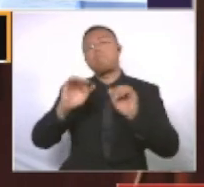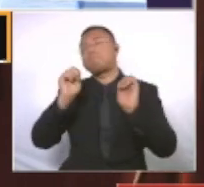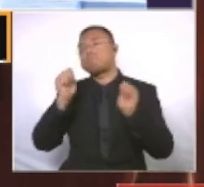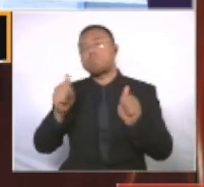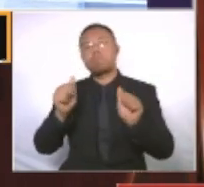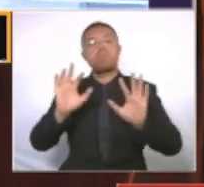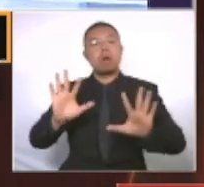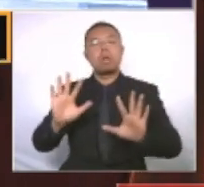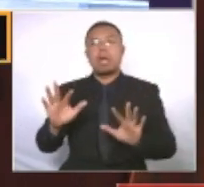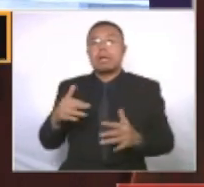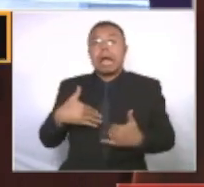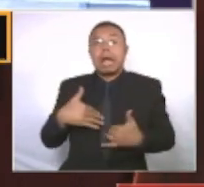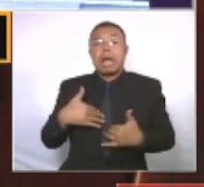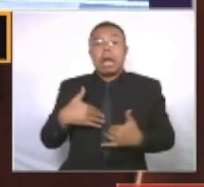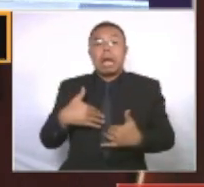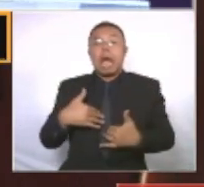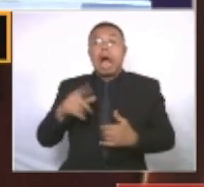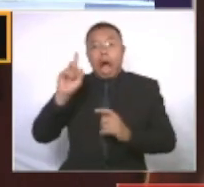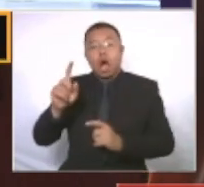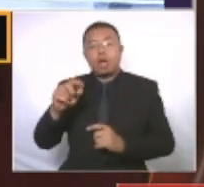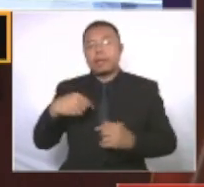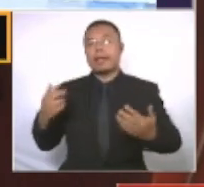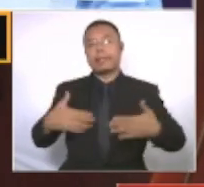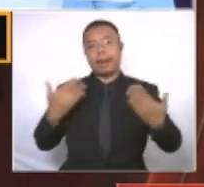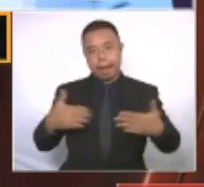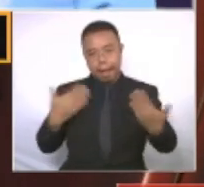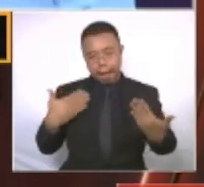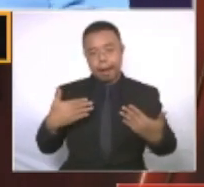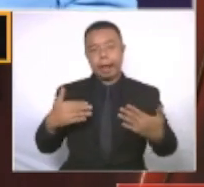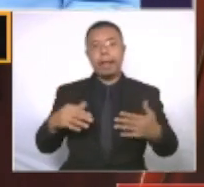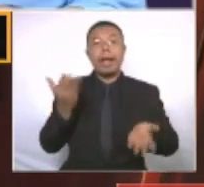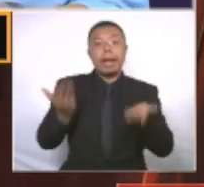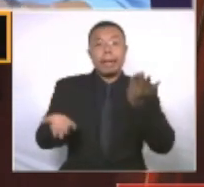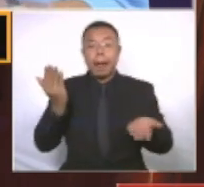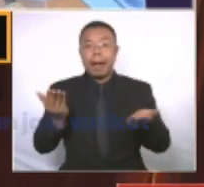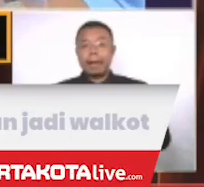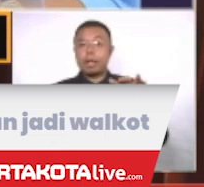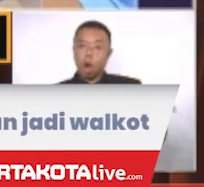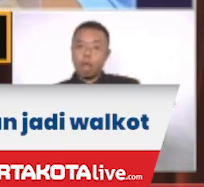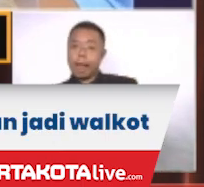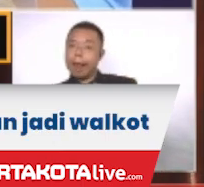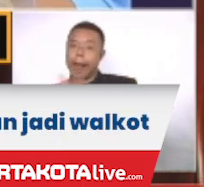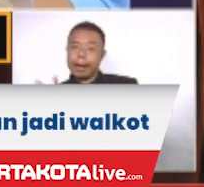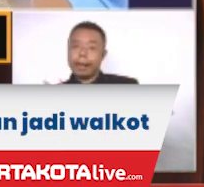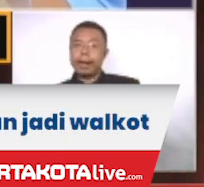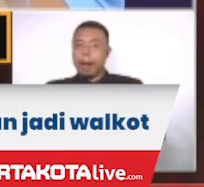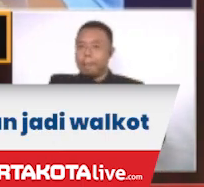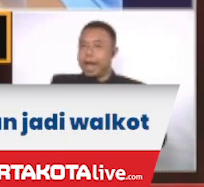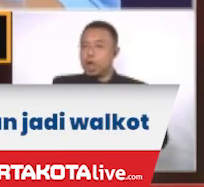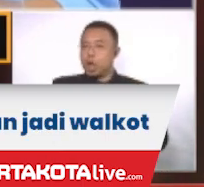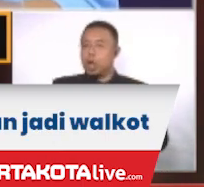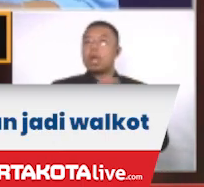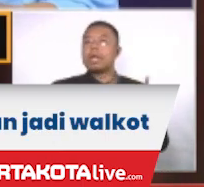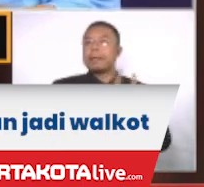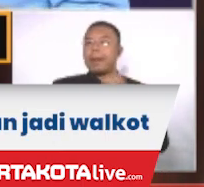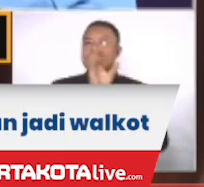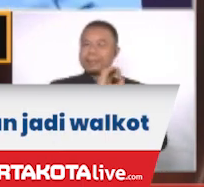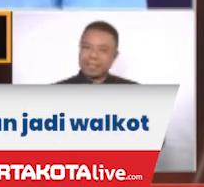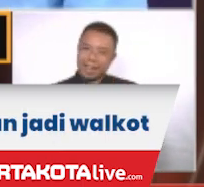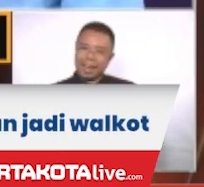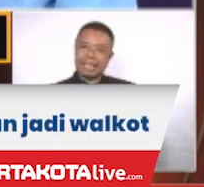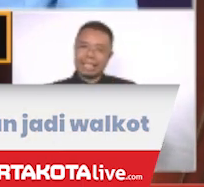biasa, patut kita banggakan. Dibandingkan dengan misalnya Kota Madiun yang hanya